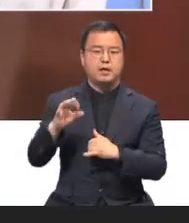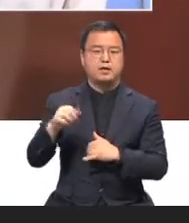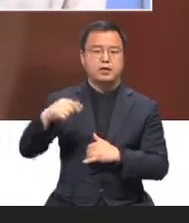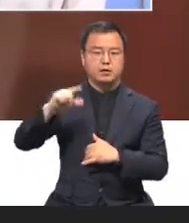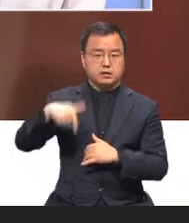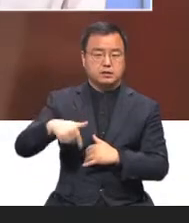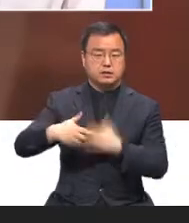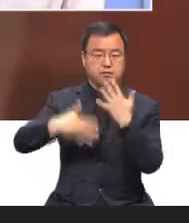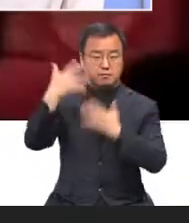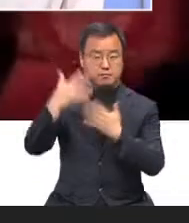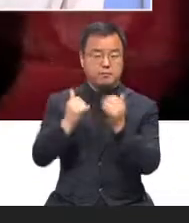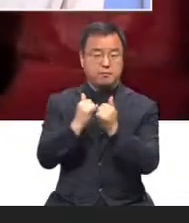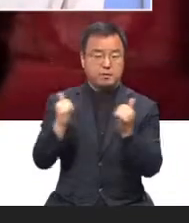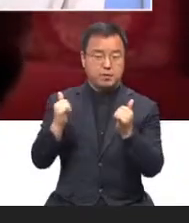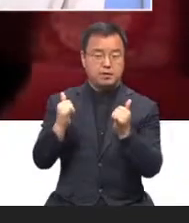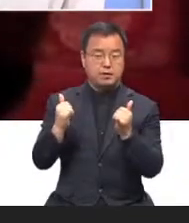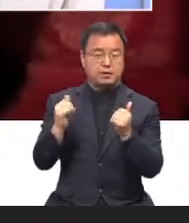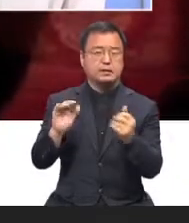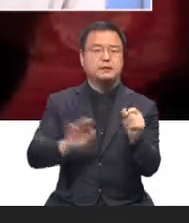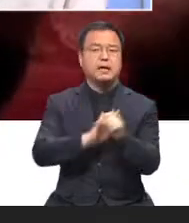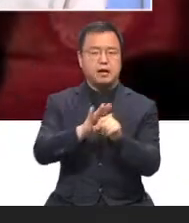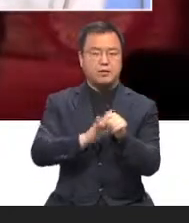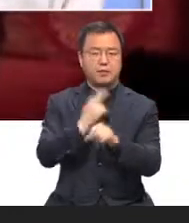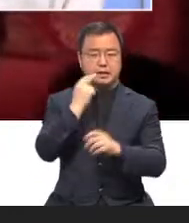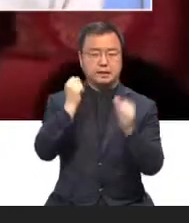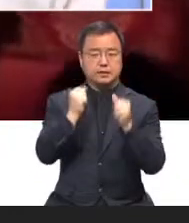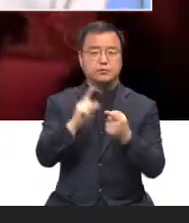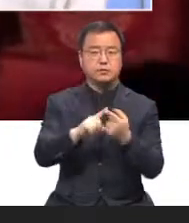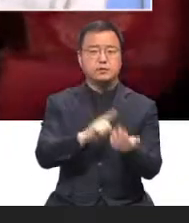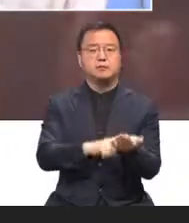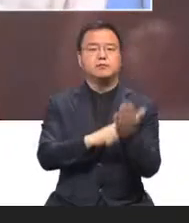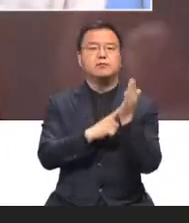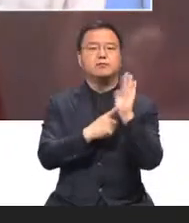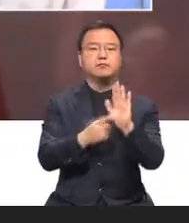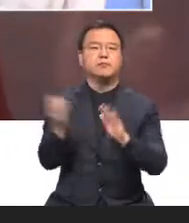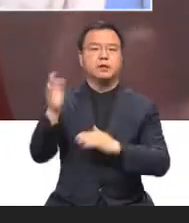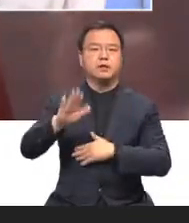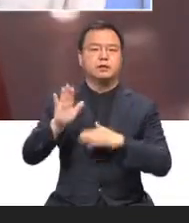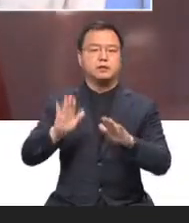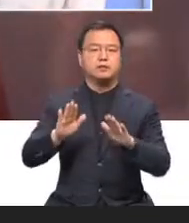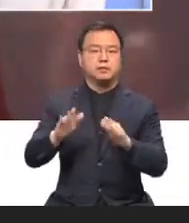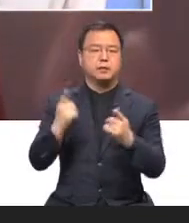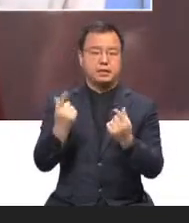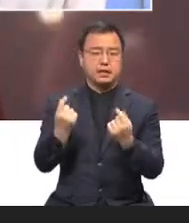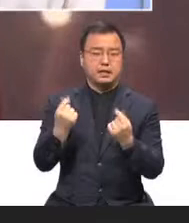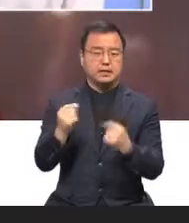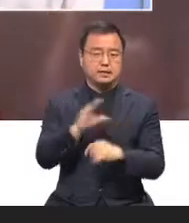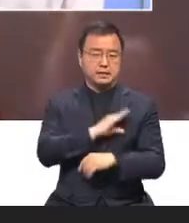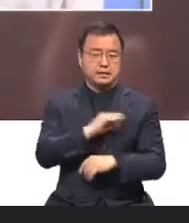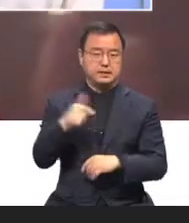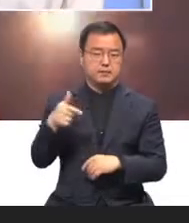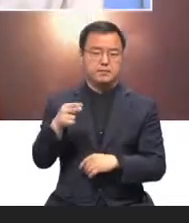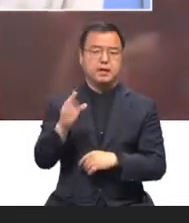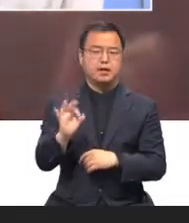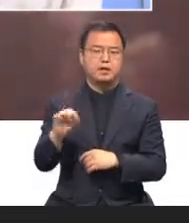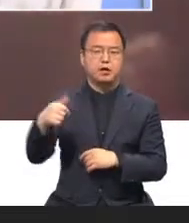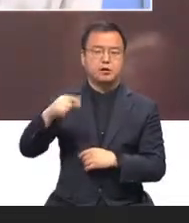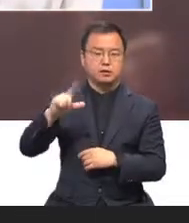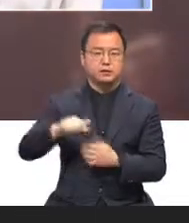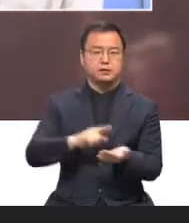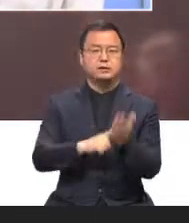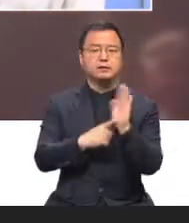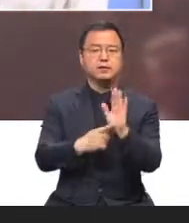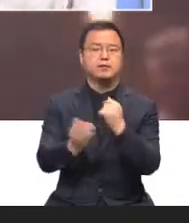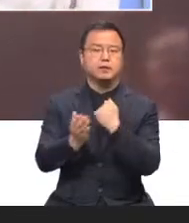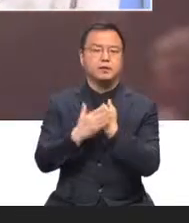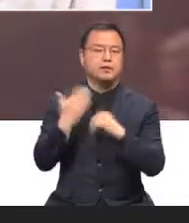사람과 생존의 문제를 다루고 있는 작품인데 이번 제 참극 은 동명의 경극을 내 원작으로 하는 만큼 완전히 다른